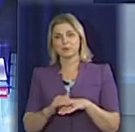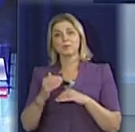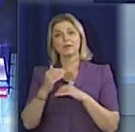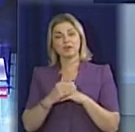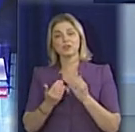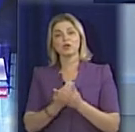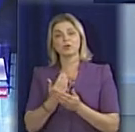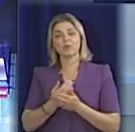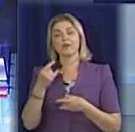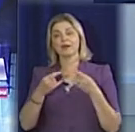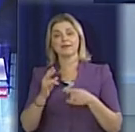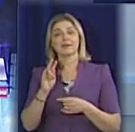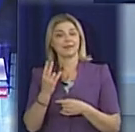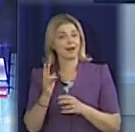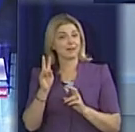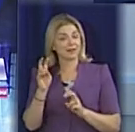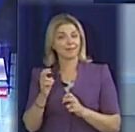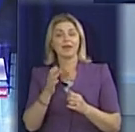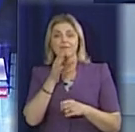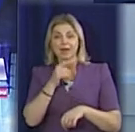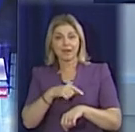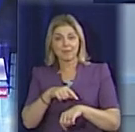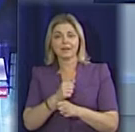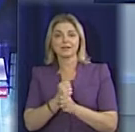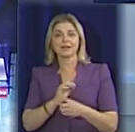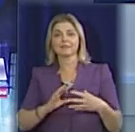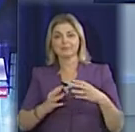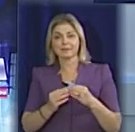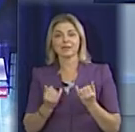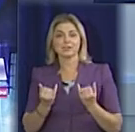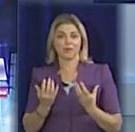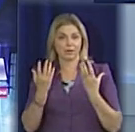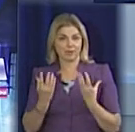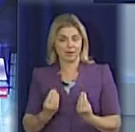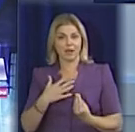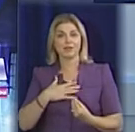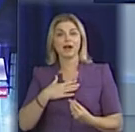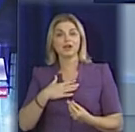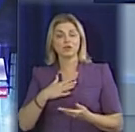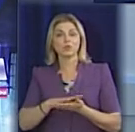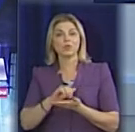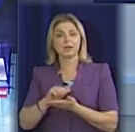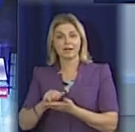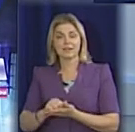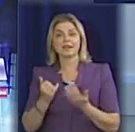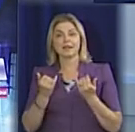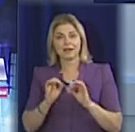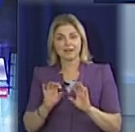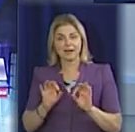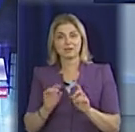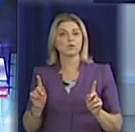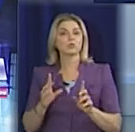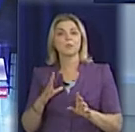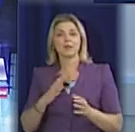вечір. Новини на телеканалі «Миколаїв». Час підбити інформаційний підсумок дня. Наші журналісти розкажуть про події, які сталися сьогодні в місті